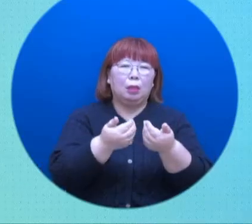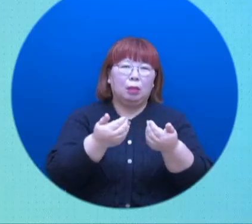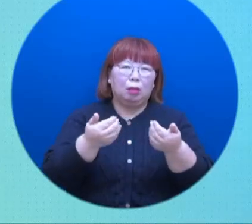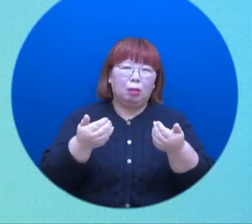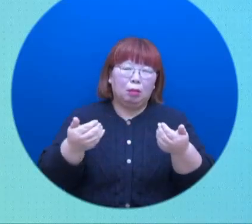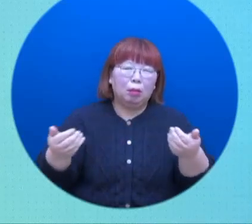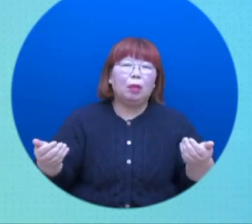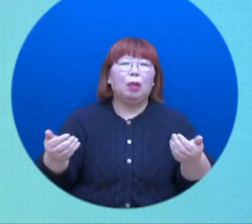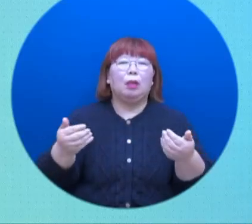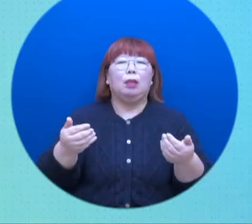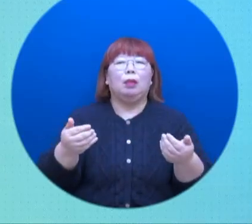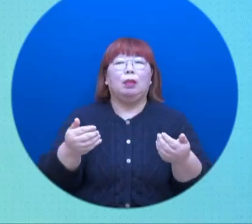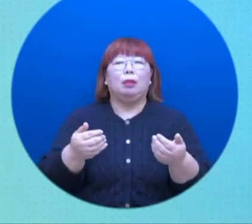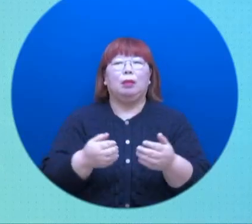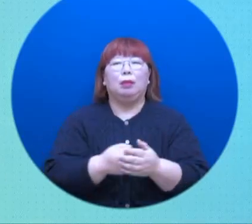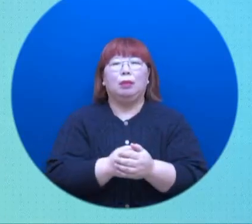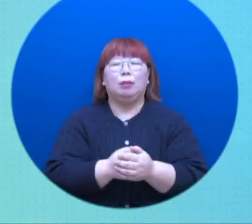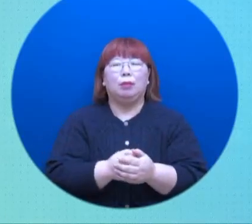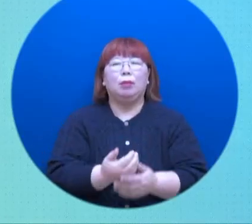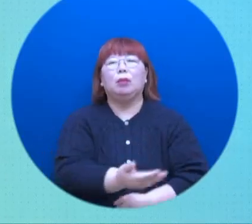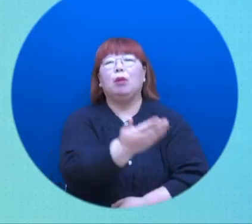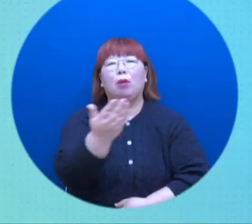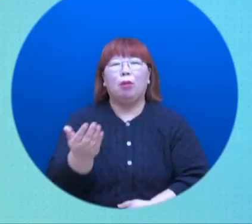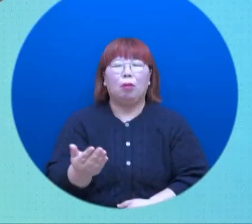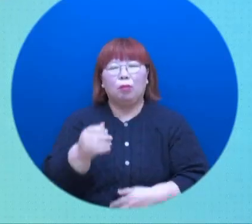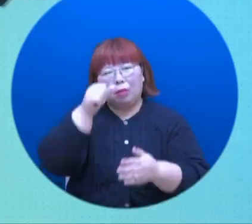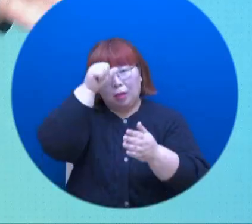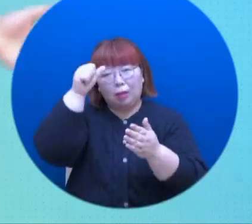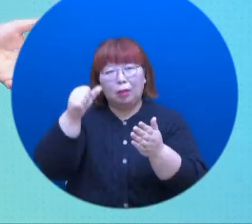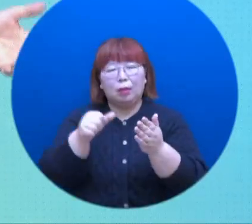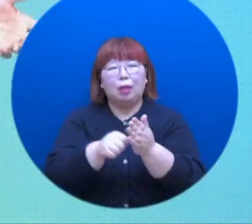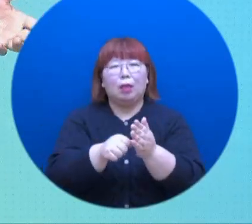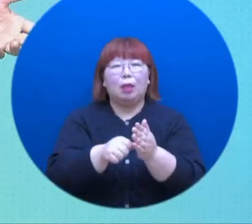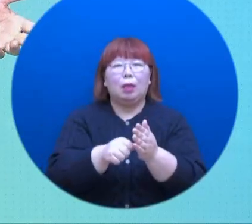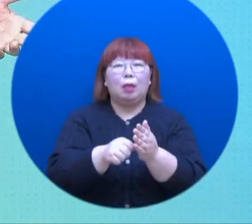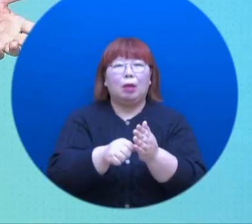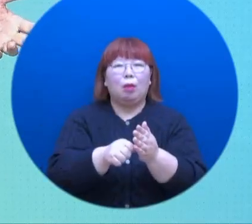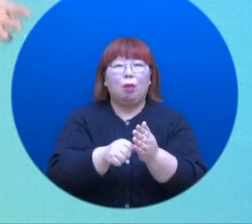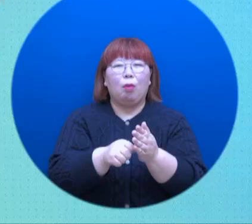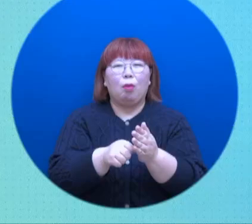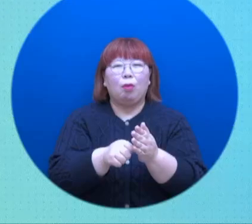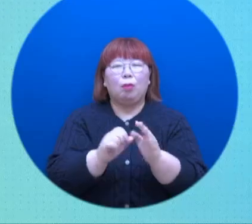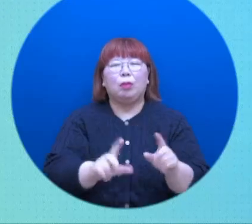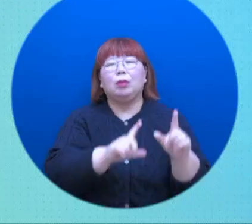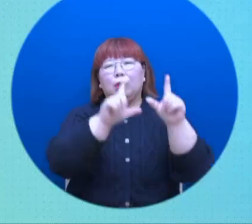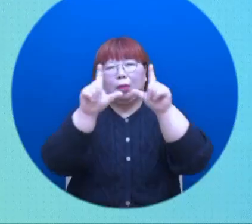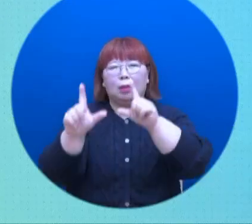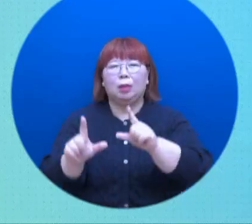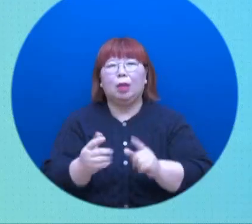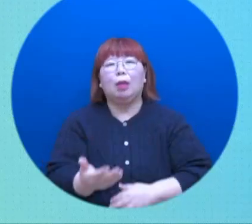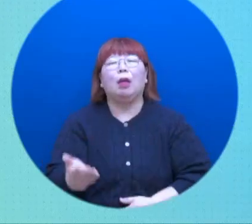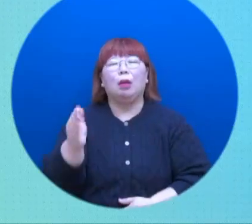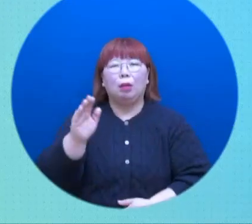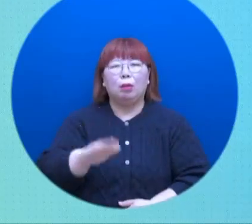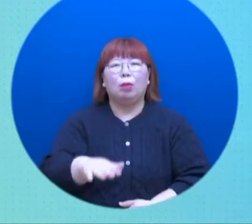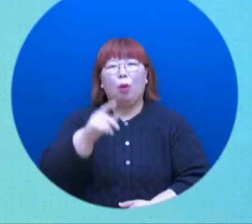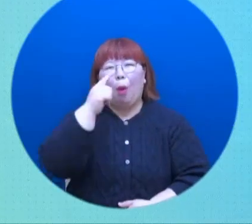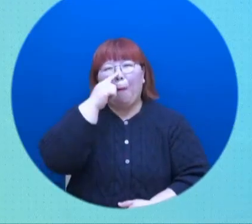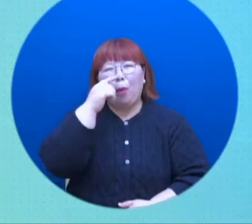만큼 여러분이 인생을 오래 살아도 엄마 아빠